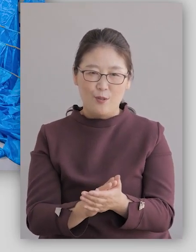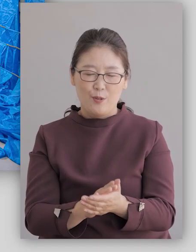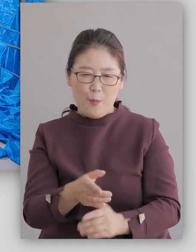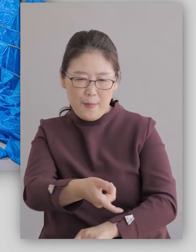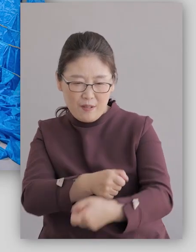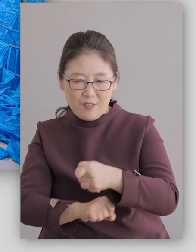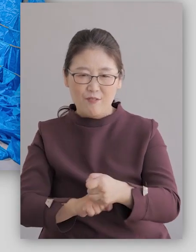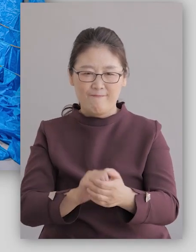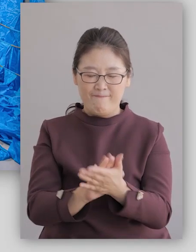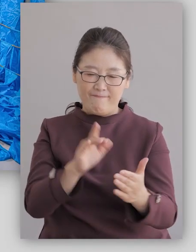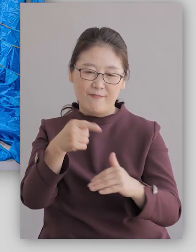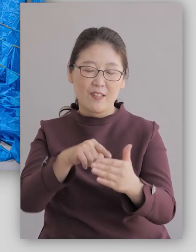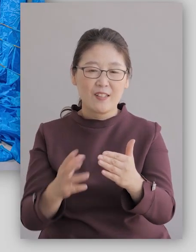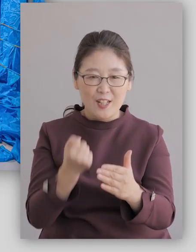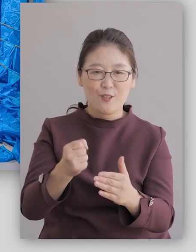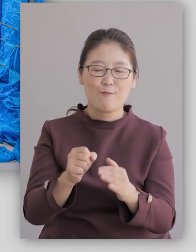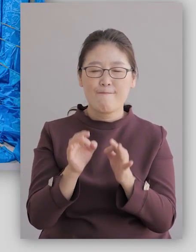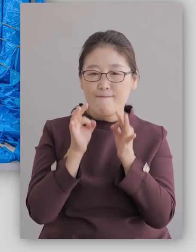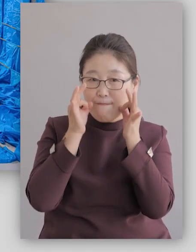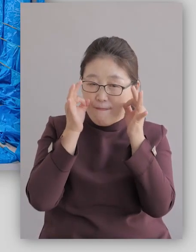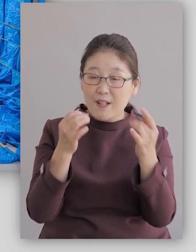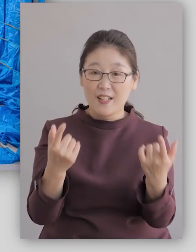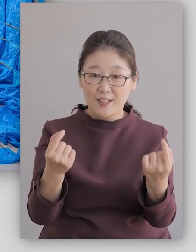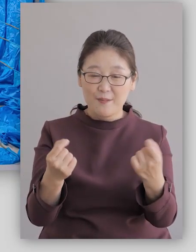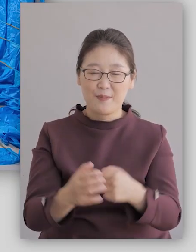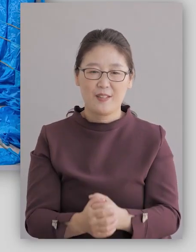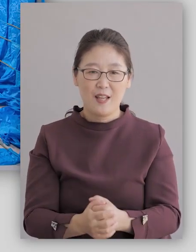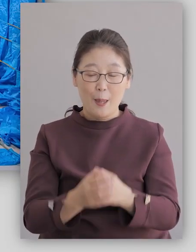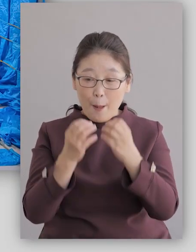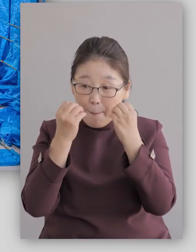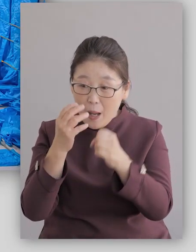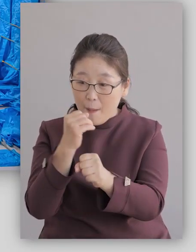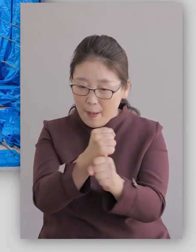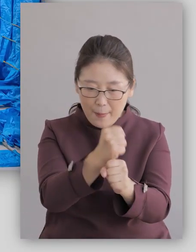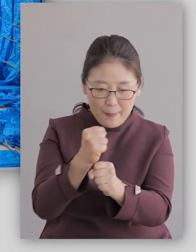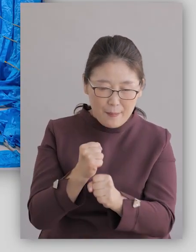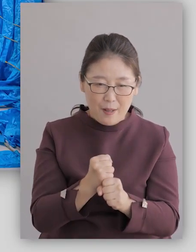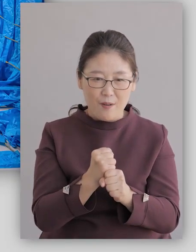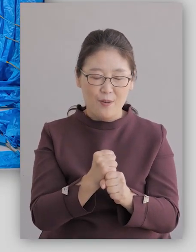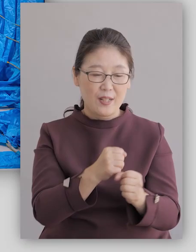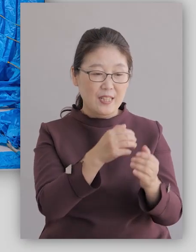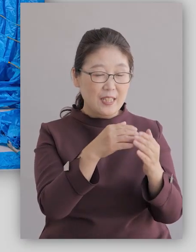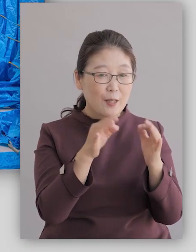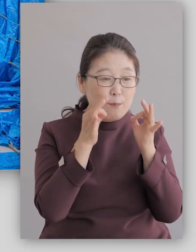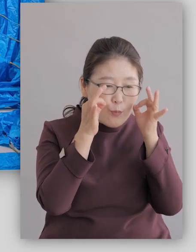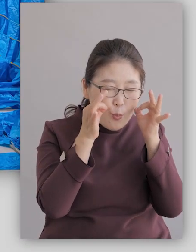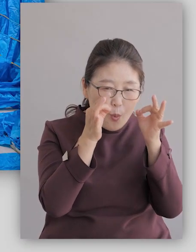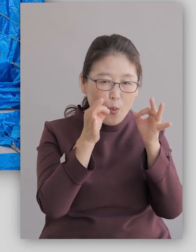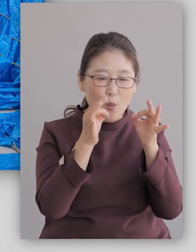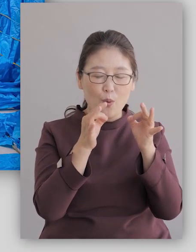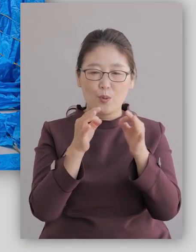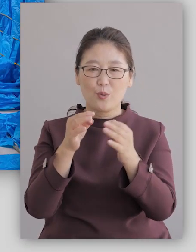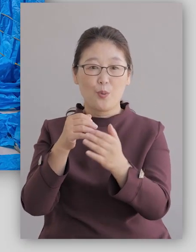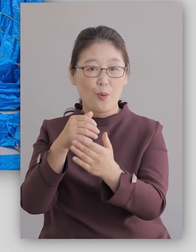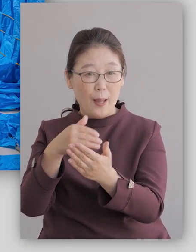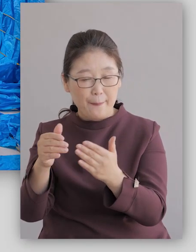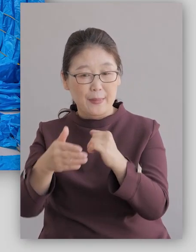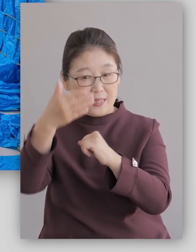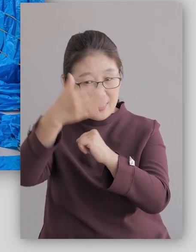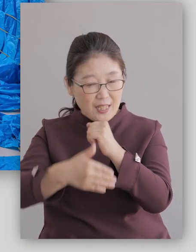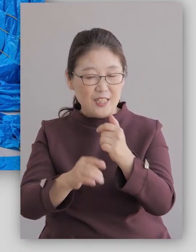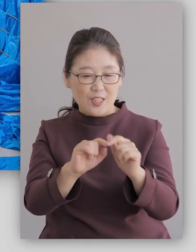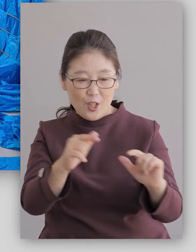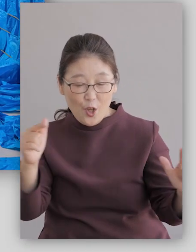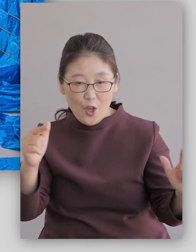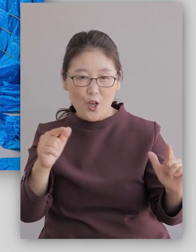하면서 작품들을 창작을 해왔고 작가님들의 이런 노력과 작품을 통해서 그 시대를 다시